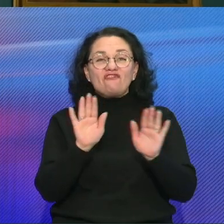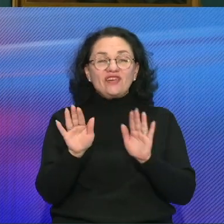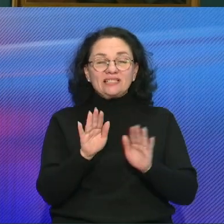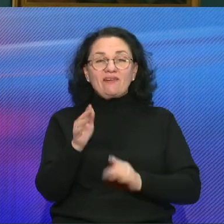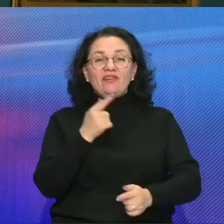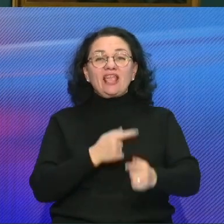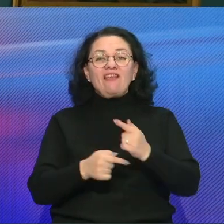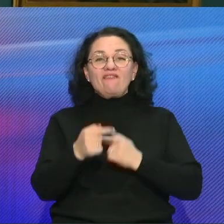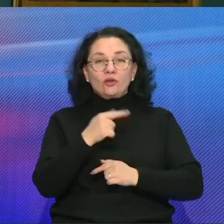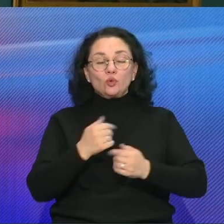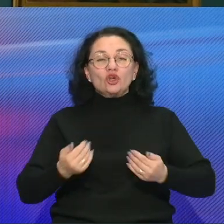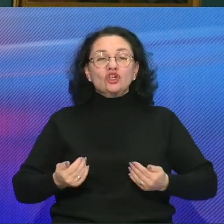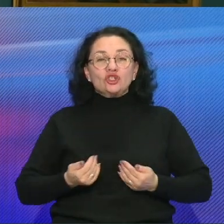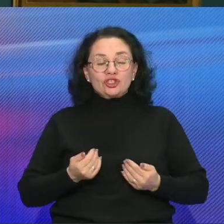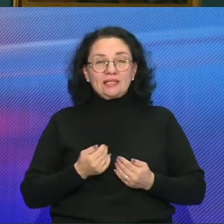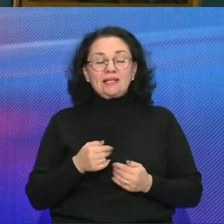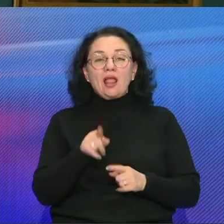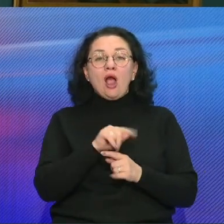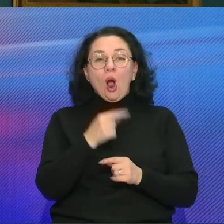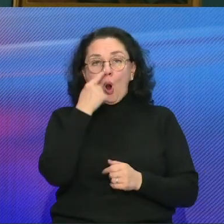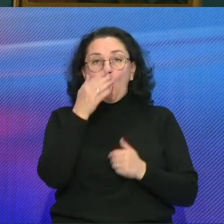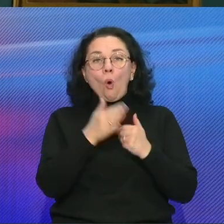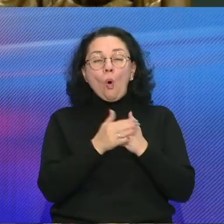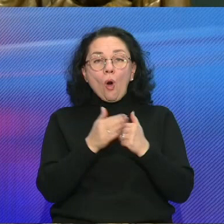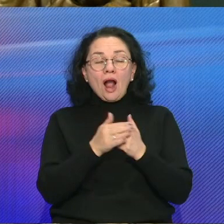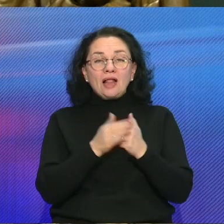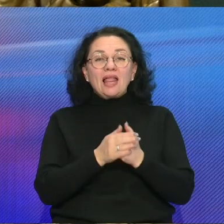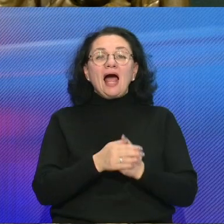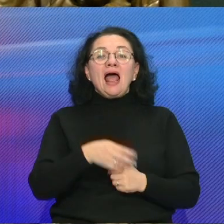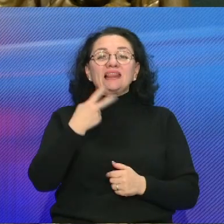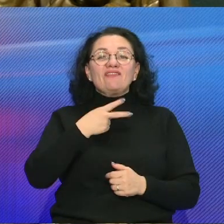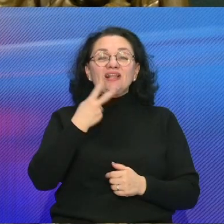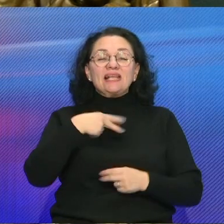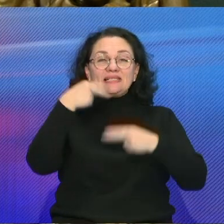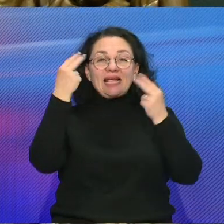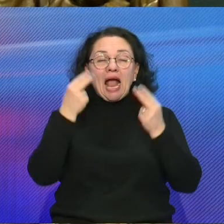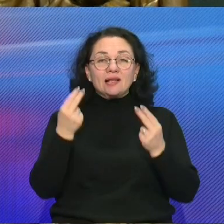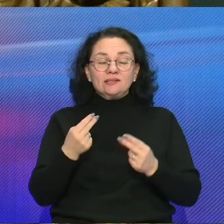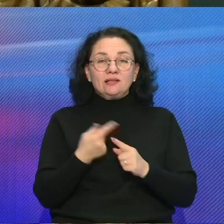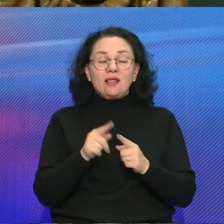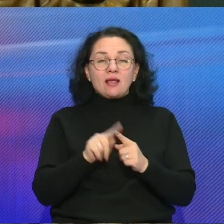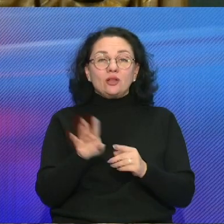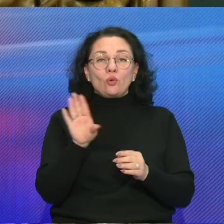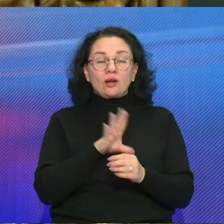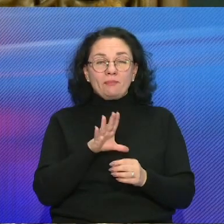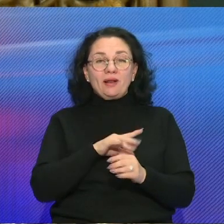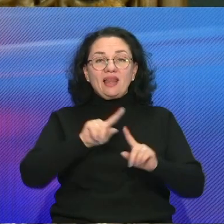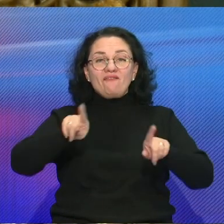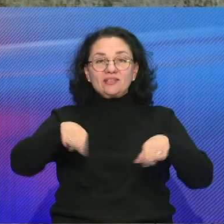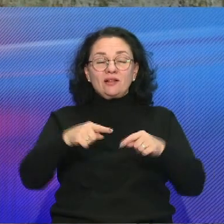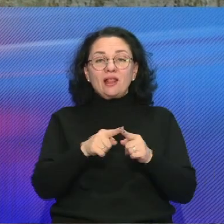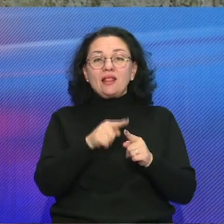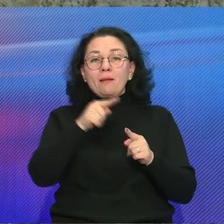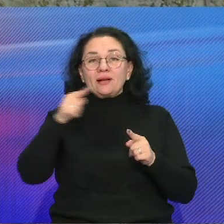життя старожитных образов с фондов музея каля 20 экспонатов, якія были реставрованы Владимиром Кислым на протягу апошніх 12